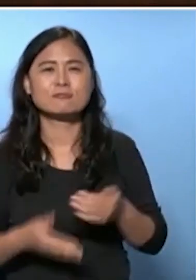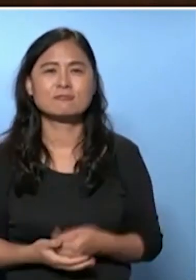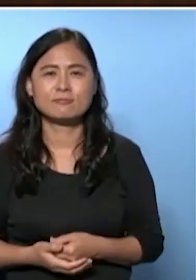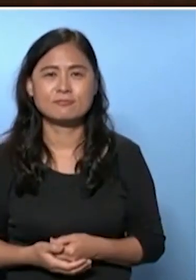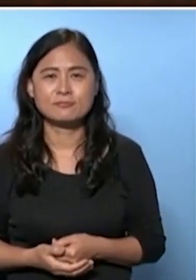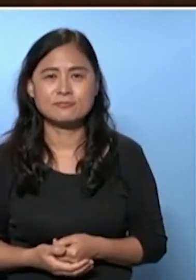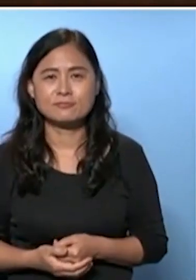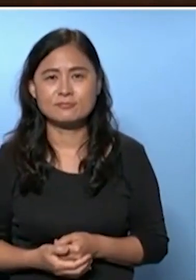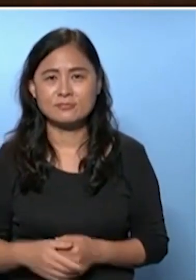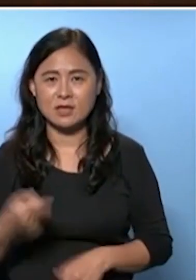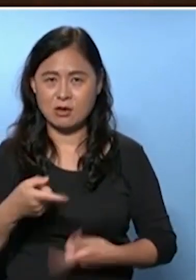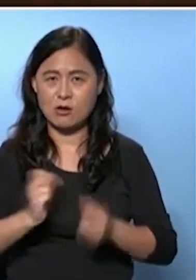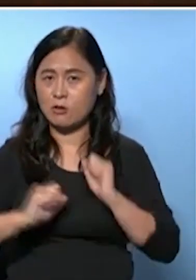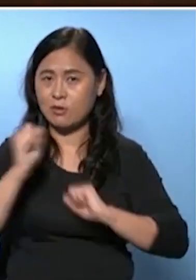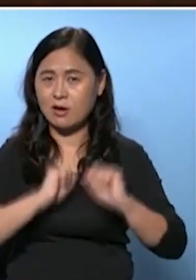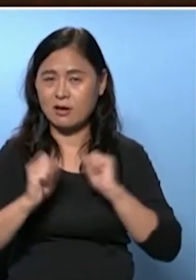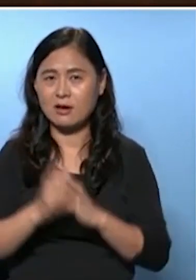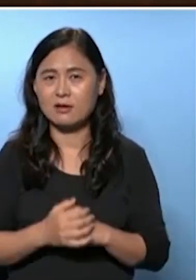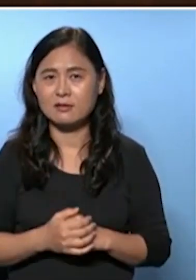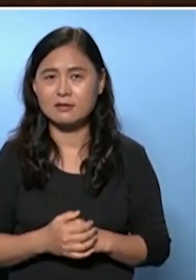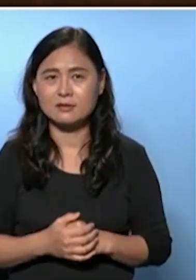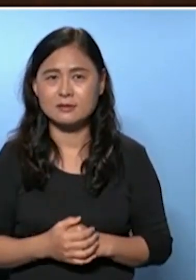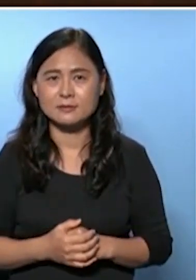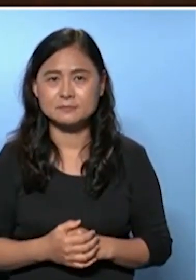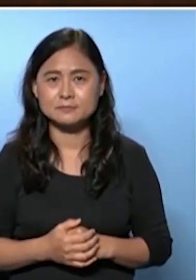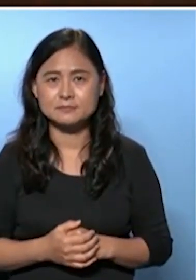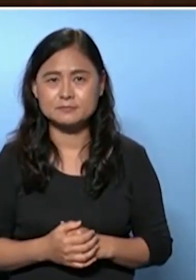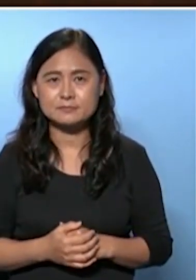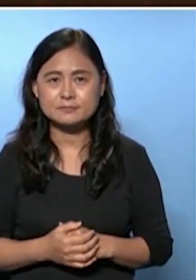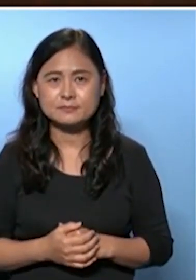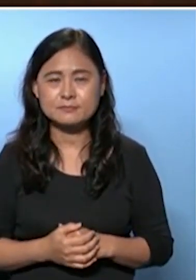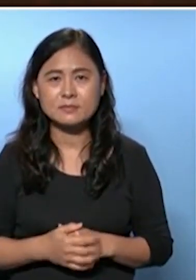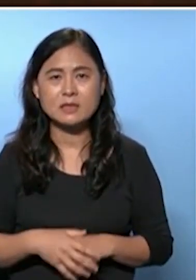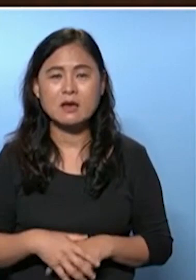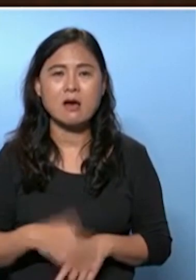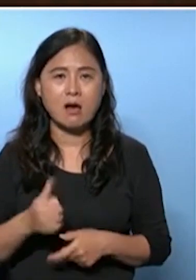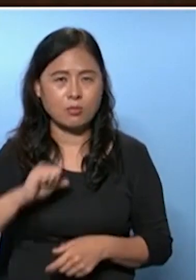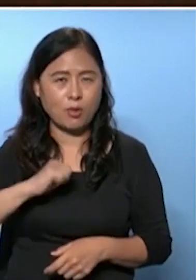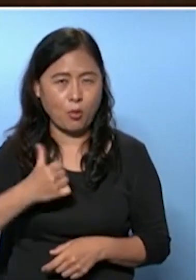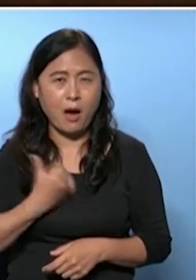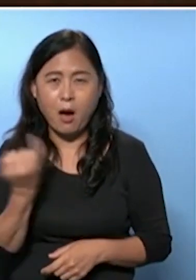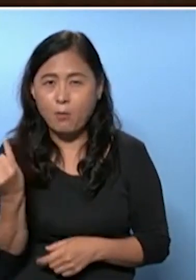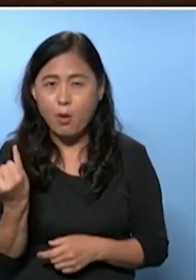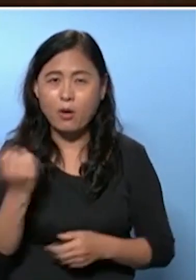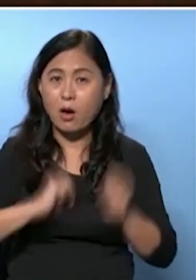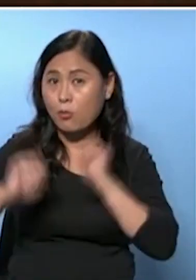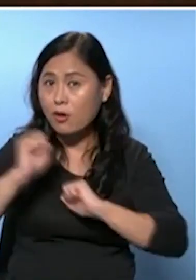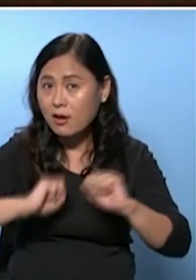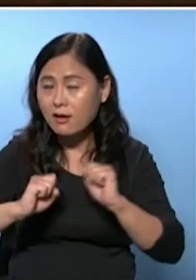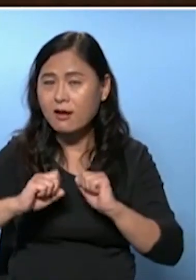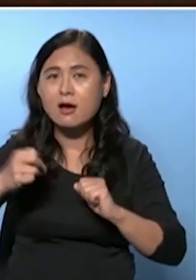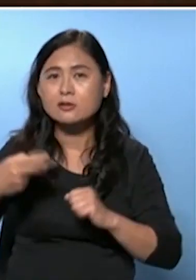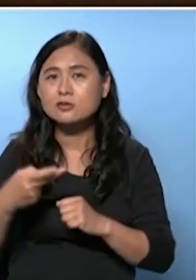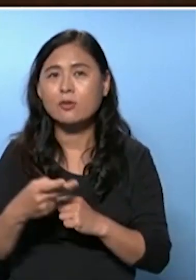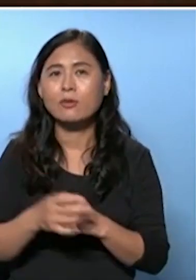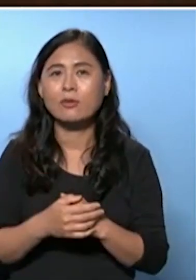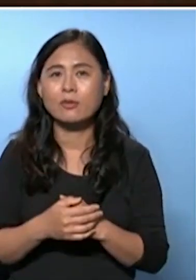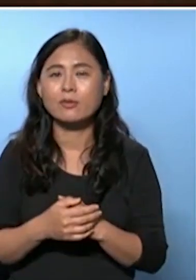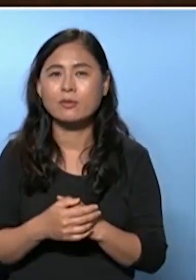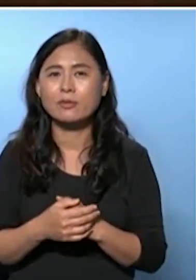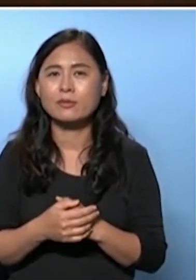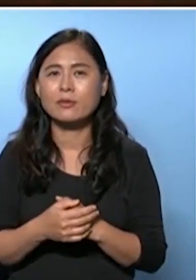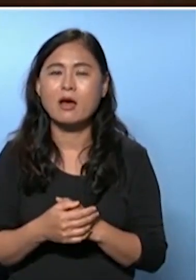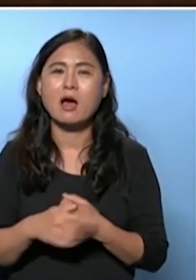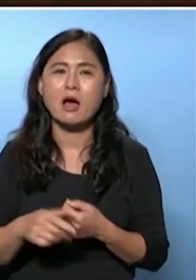你。而且咧呢一種嘅行為咧，不單止係話一個無良僱主嘅行為，要令